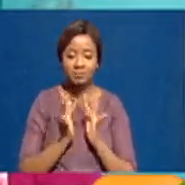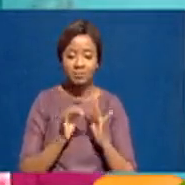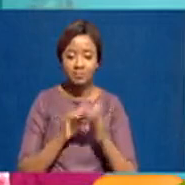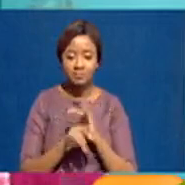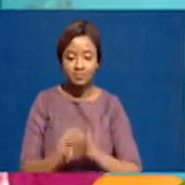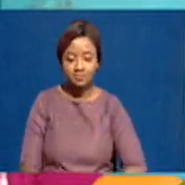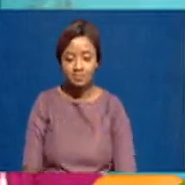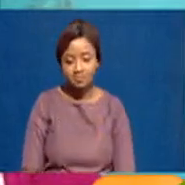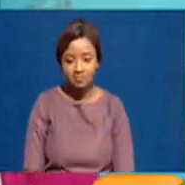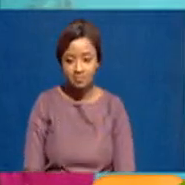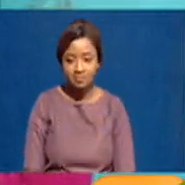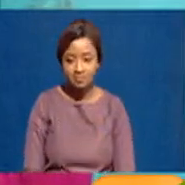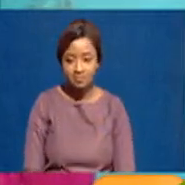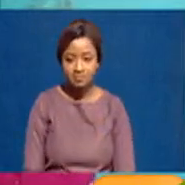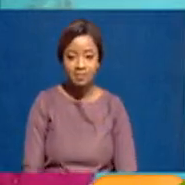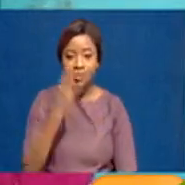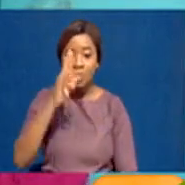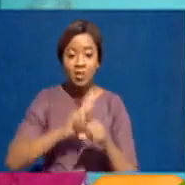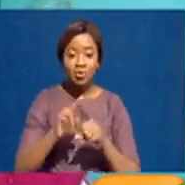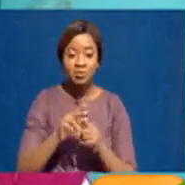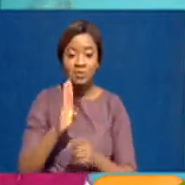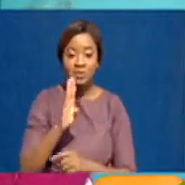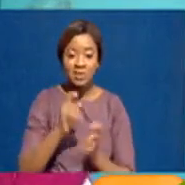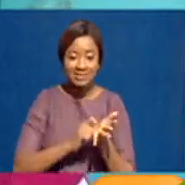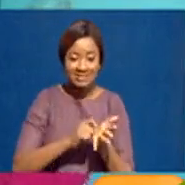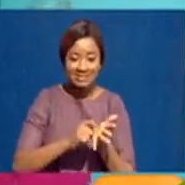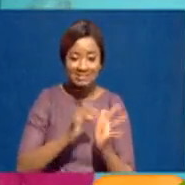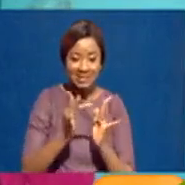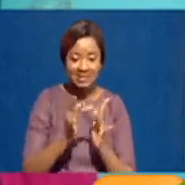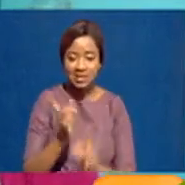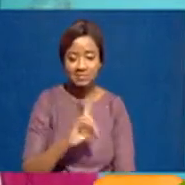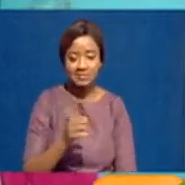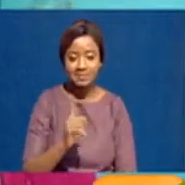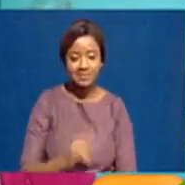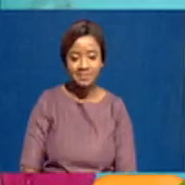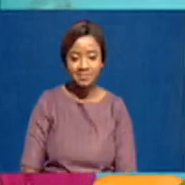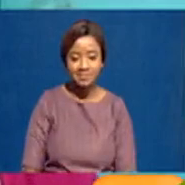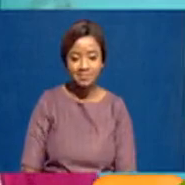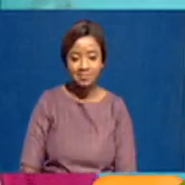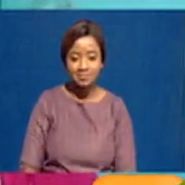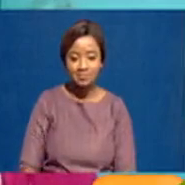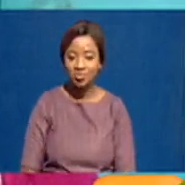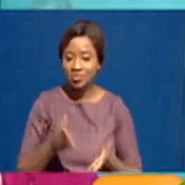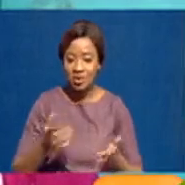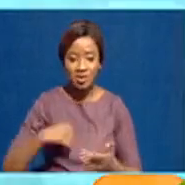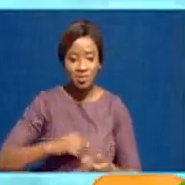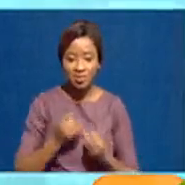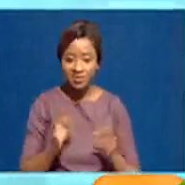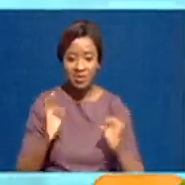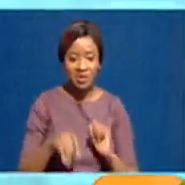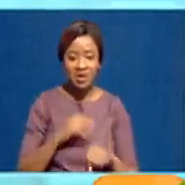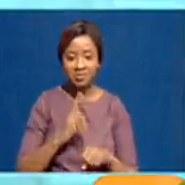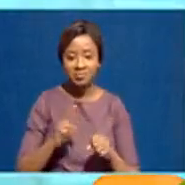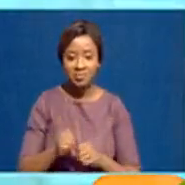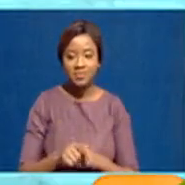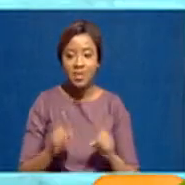wako sawa. Jua tumii bados na badani hawa, hata wengine wapo wanaweza kununua bados. Sahi tuko free, tunatumia hii wifi.